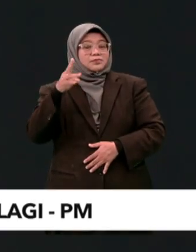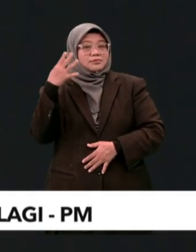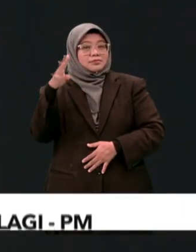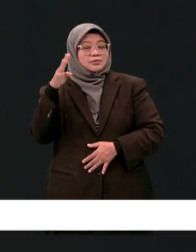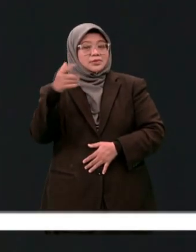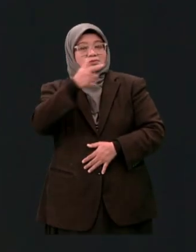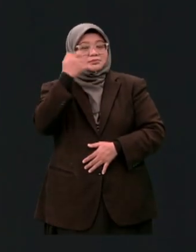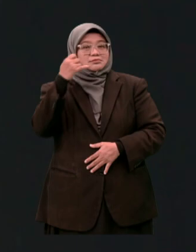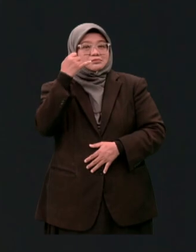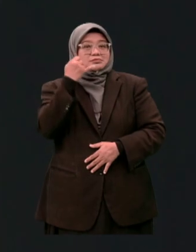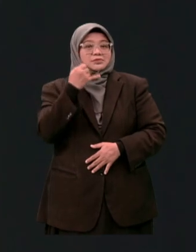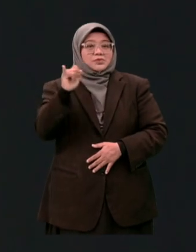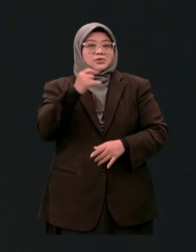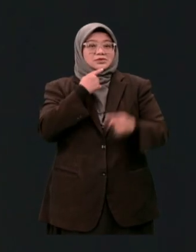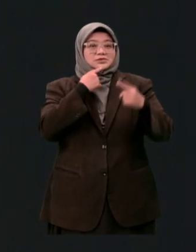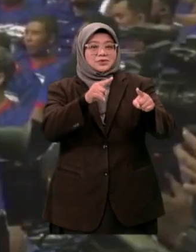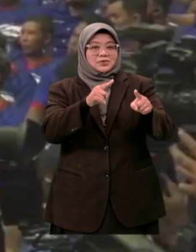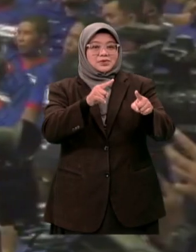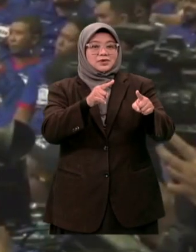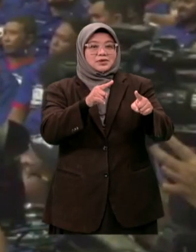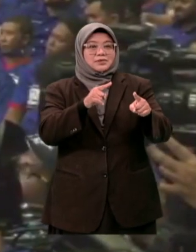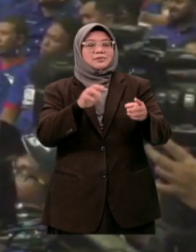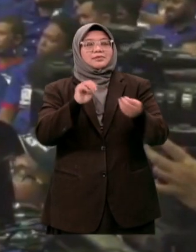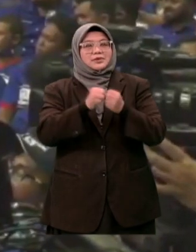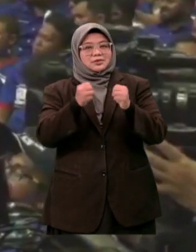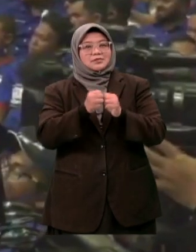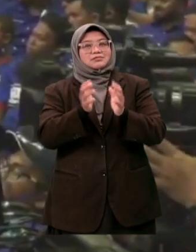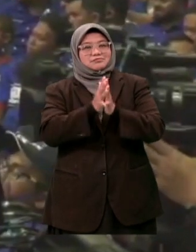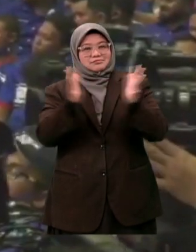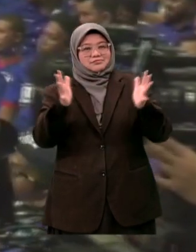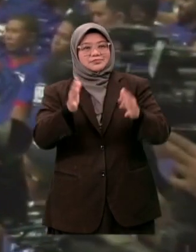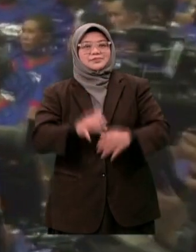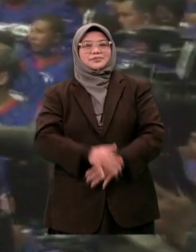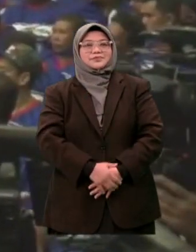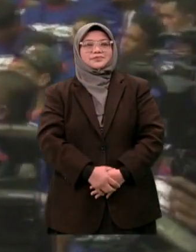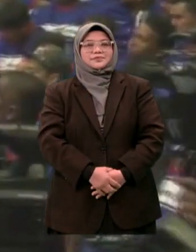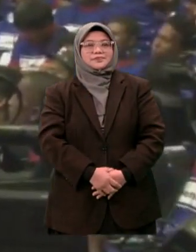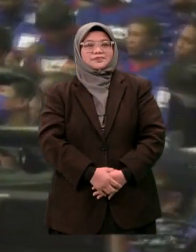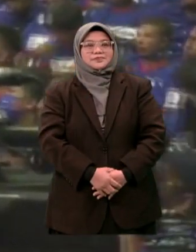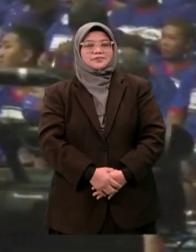tidak mampu menjawab isu-isu besar oleh pembangkang